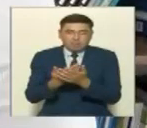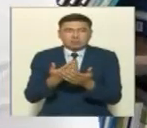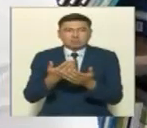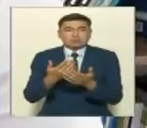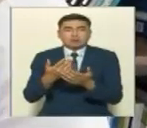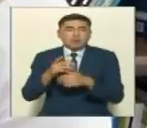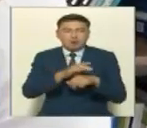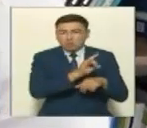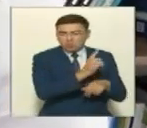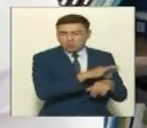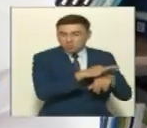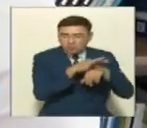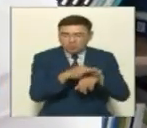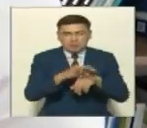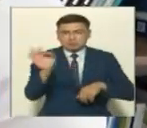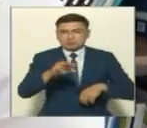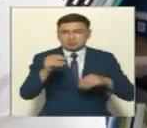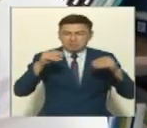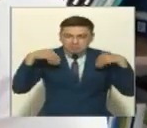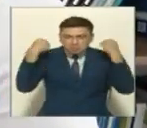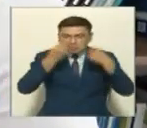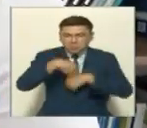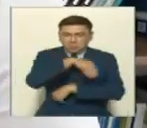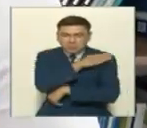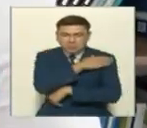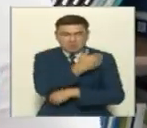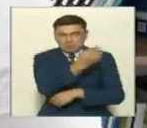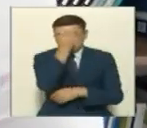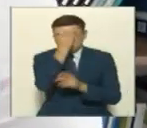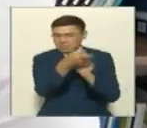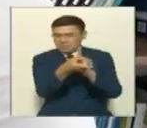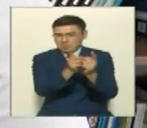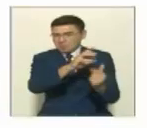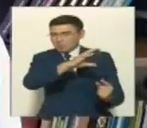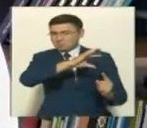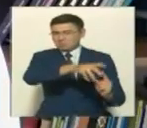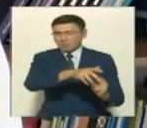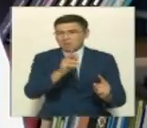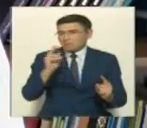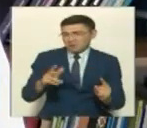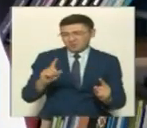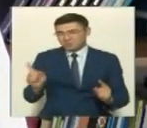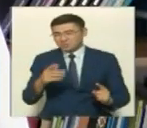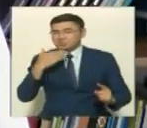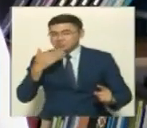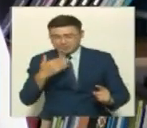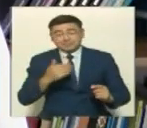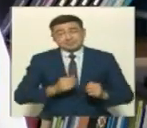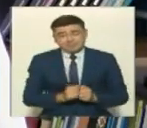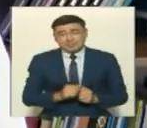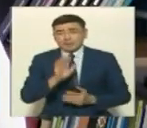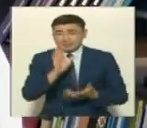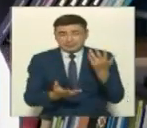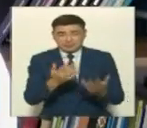бірден қара жамылып, бірден ой өрісі өзгерді деген адамдар да болды. Шетелде білім алғыларыңыз